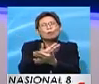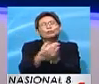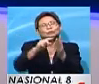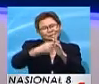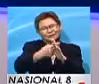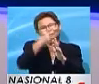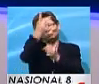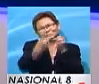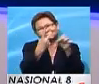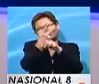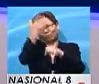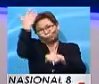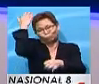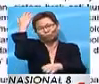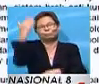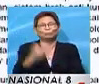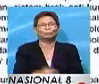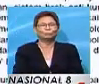tahun lalu